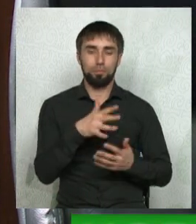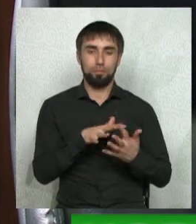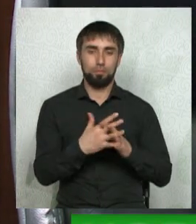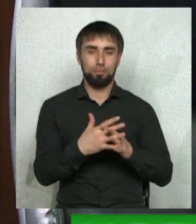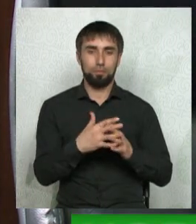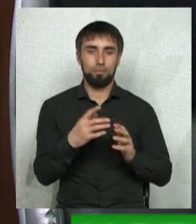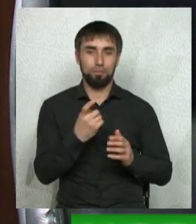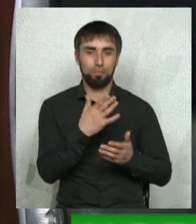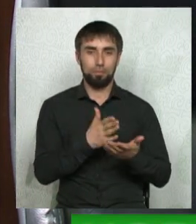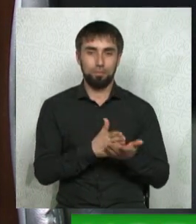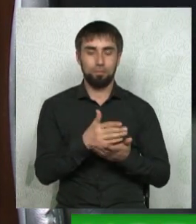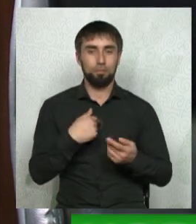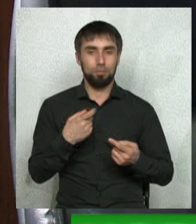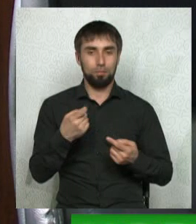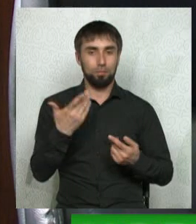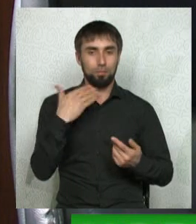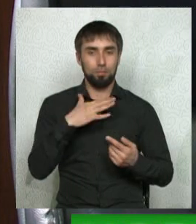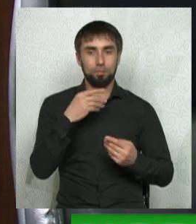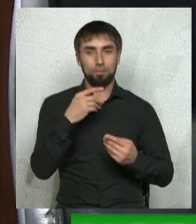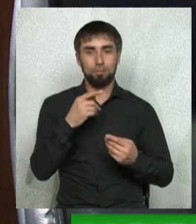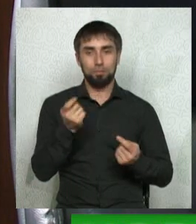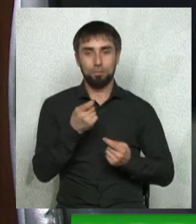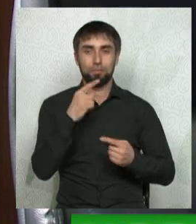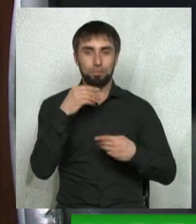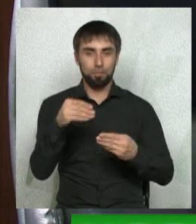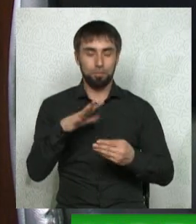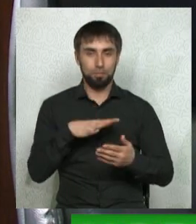идет работа по другому направлению. Мы